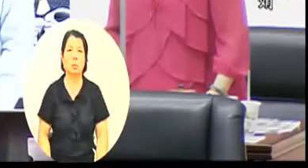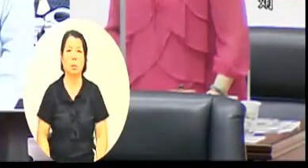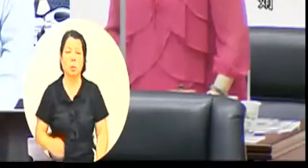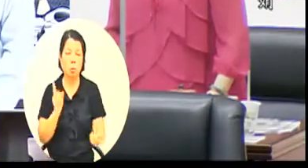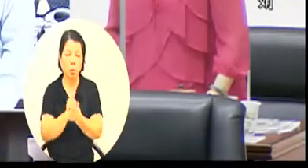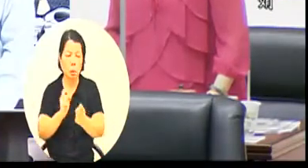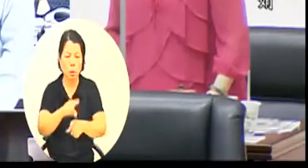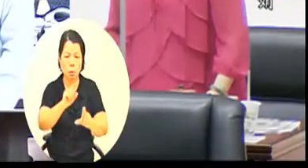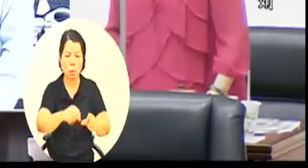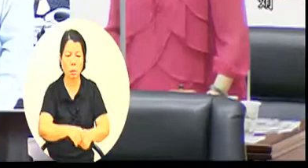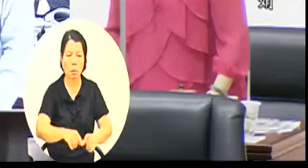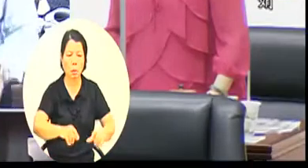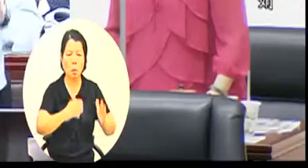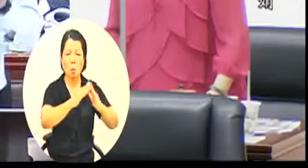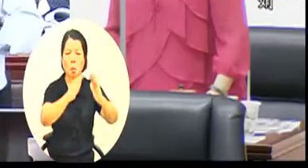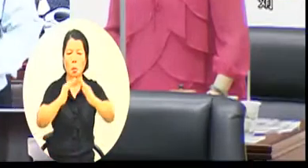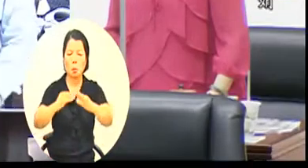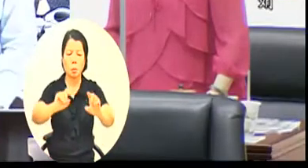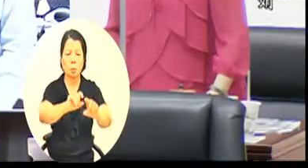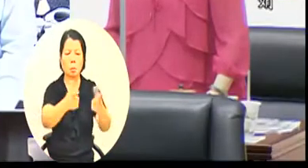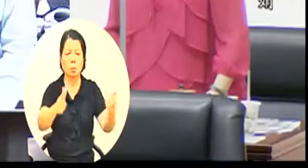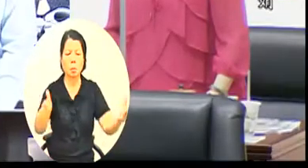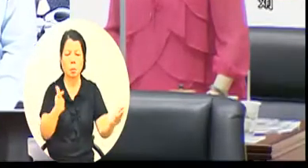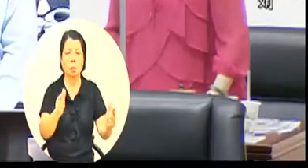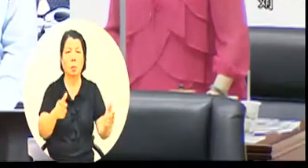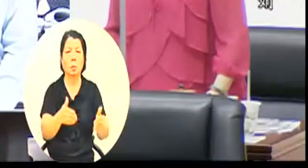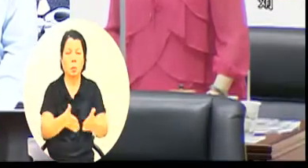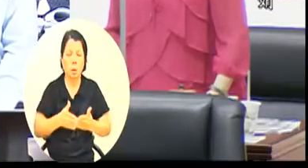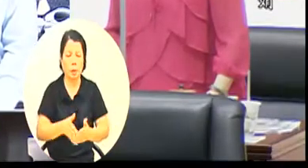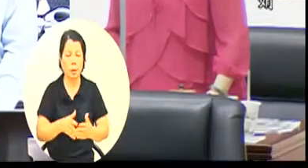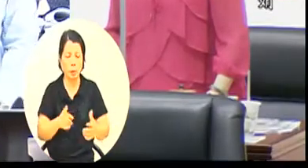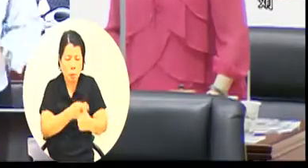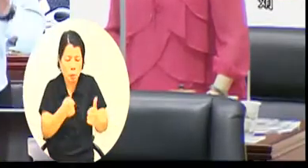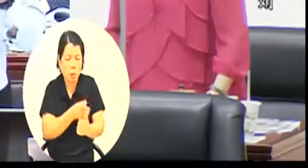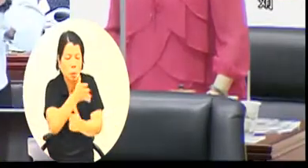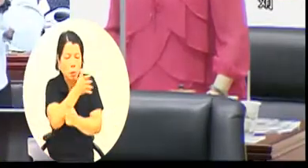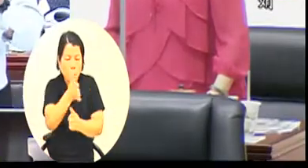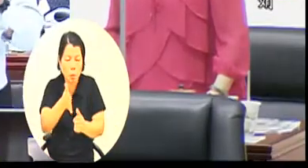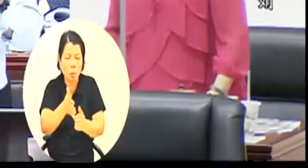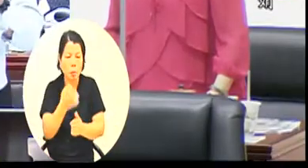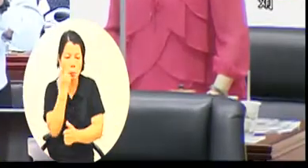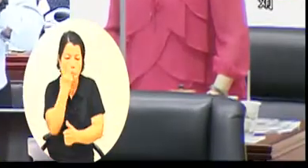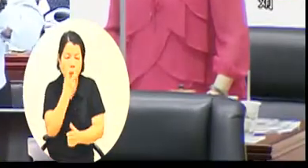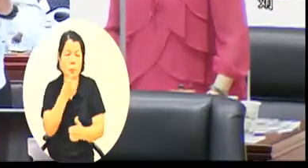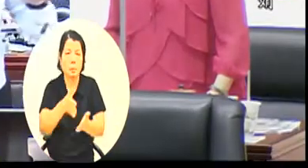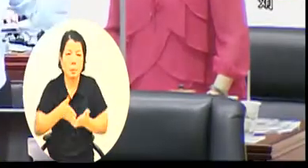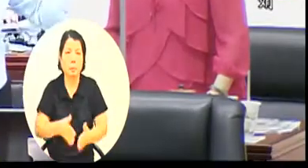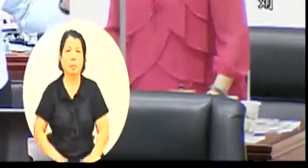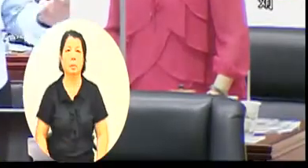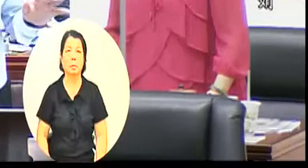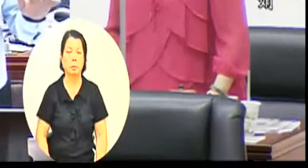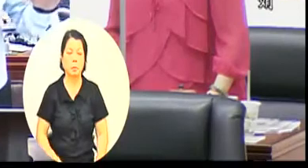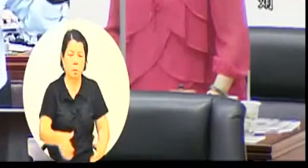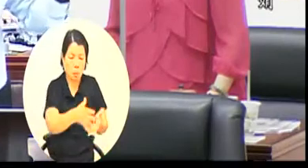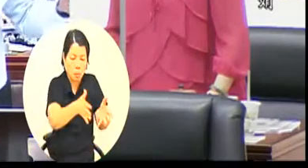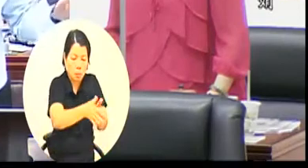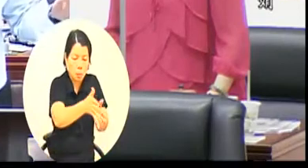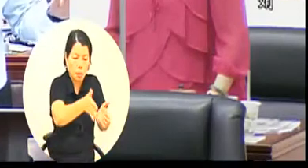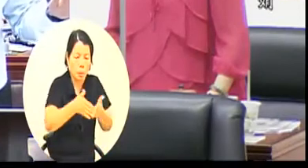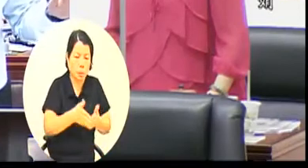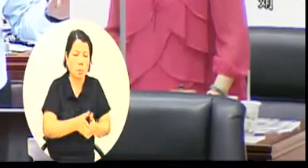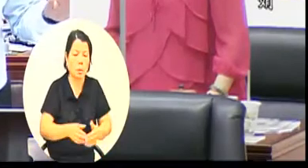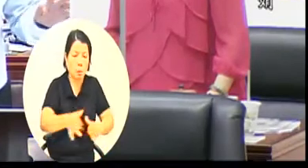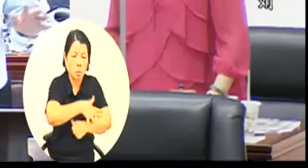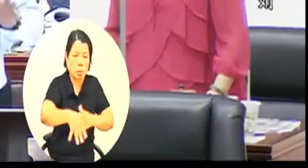不同的样态，我觉得恐怕必须要先做一个调查。在这里一方面都市计划委员会也是一个合议